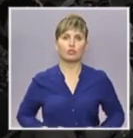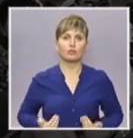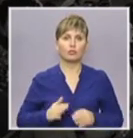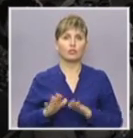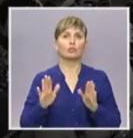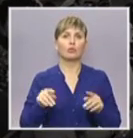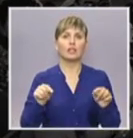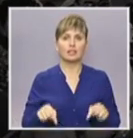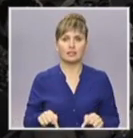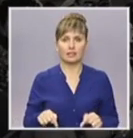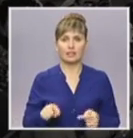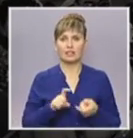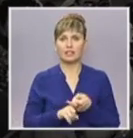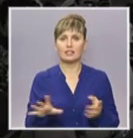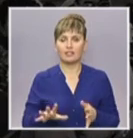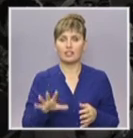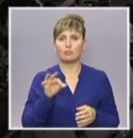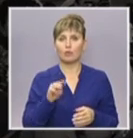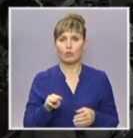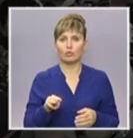только здесь, независимо от